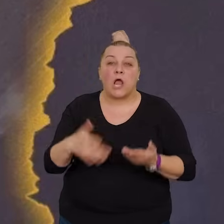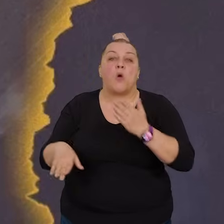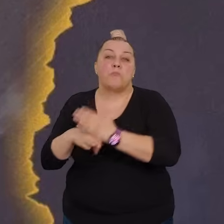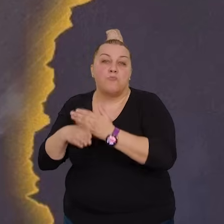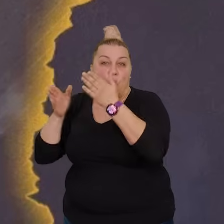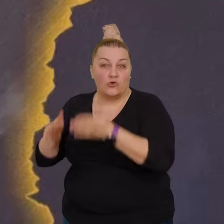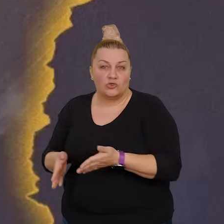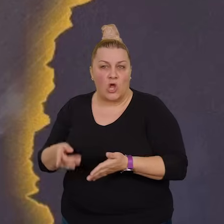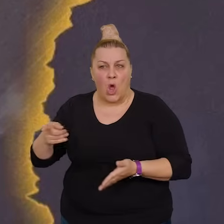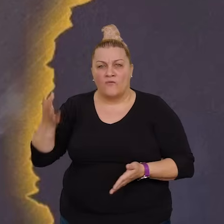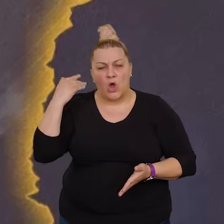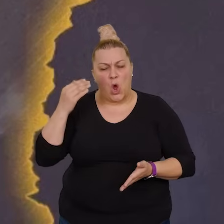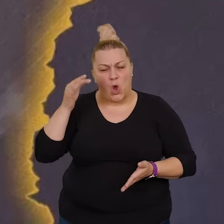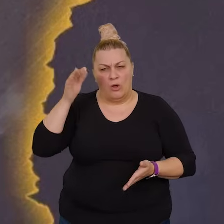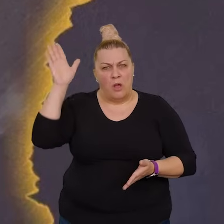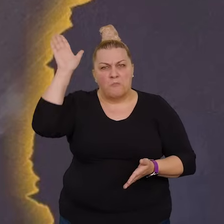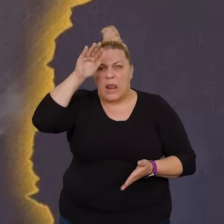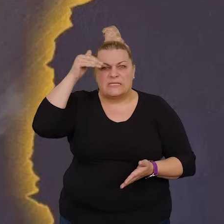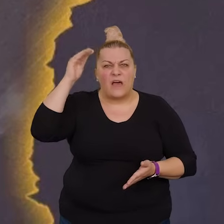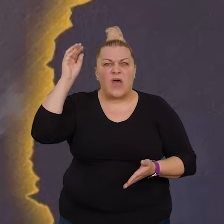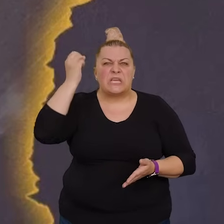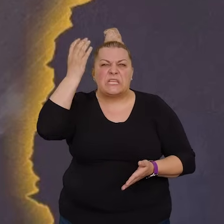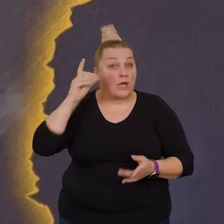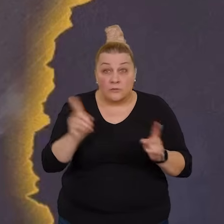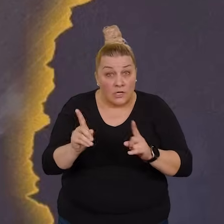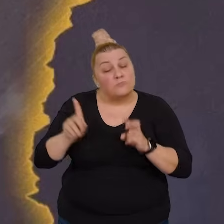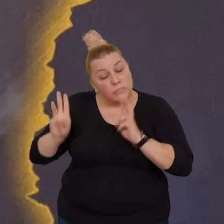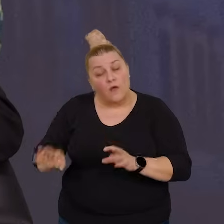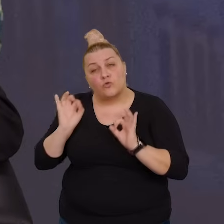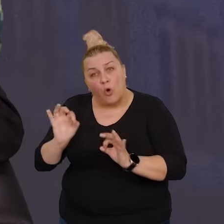sebe nekih bolesnih ideja, nego bilo sam radio sa stvari za koje sam mislio da imaju smisla.